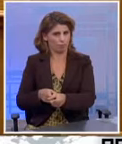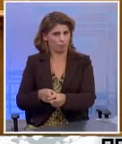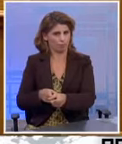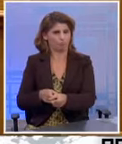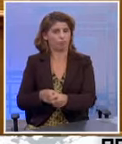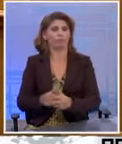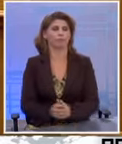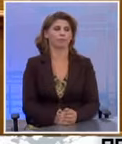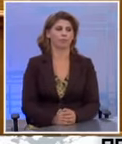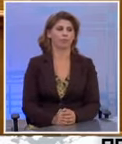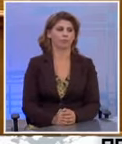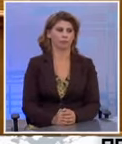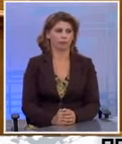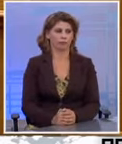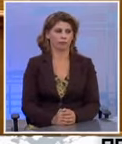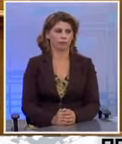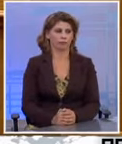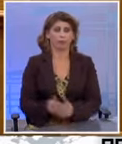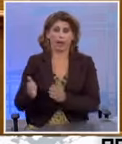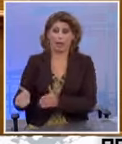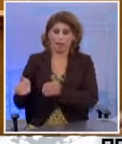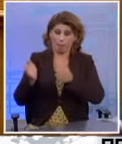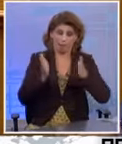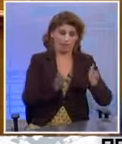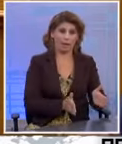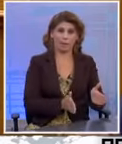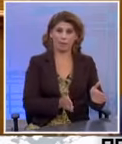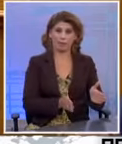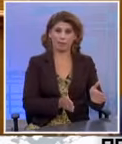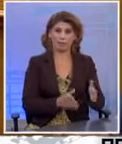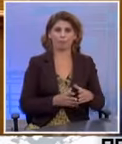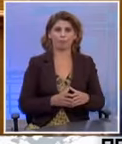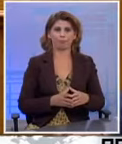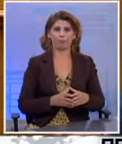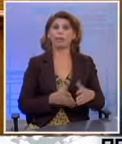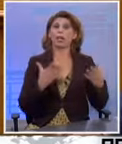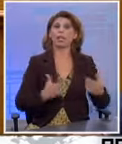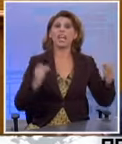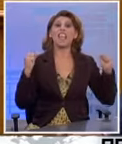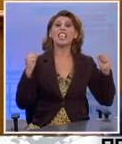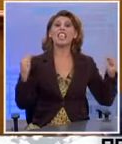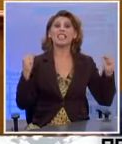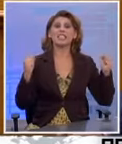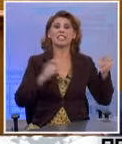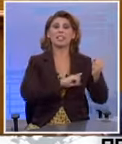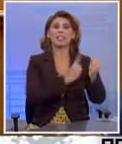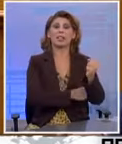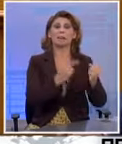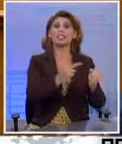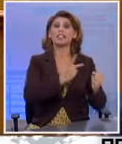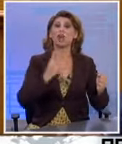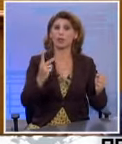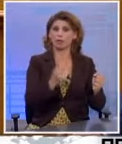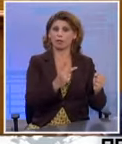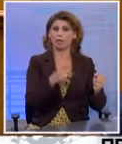εκβιασμών. Από την άλλη μεριά, βρίσκονται οι υγιείς δυνάμεις της κοινωνίας. Και με